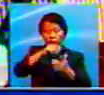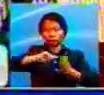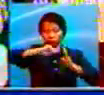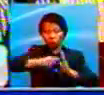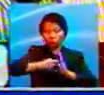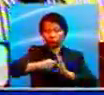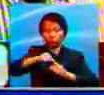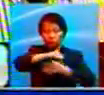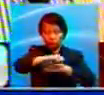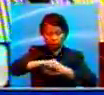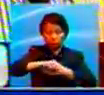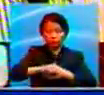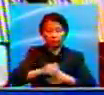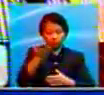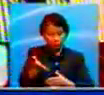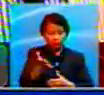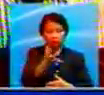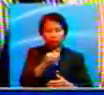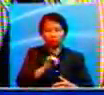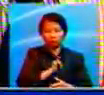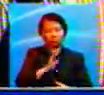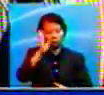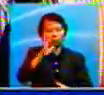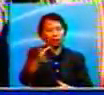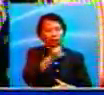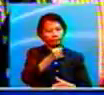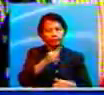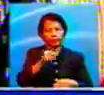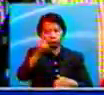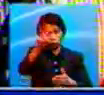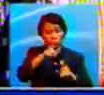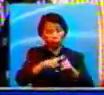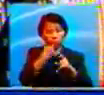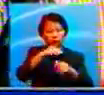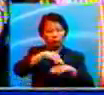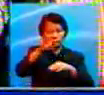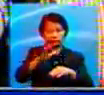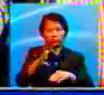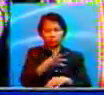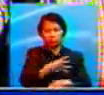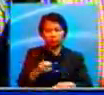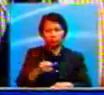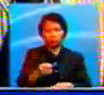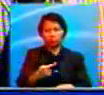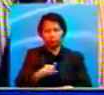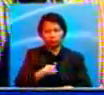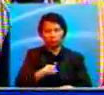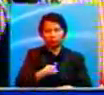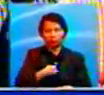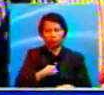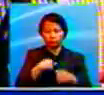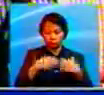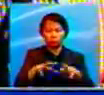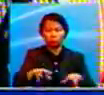memulakan rawatan beliau yang mana saya jangka akan mengambil lebih kurang 2 bulan lebih, saya juga datang hari